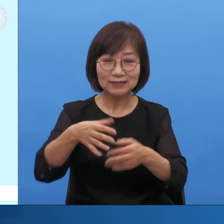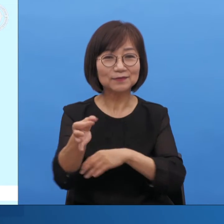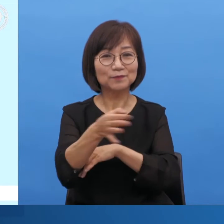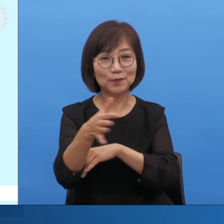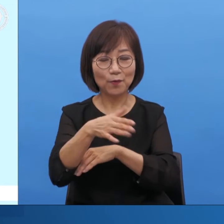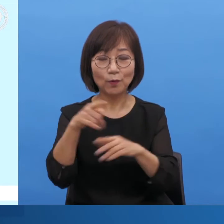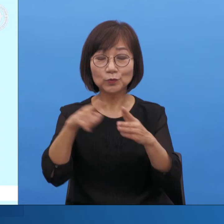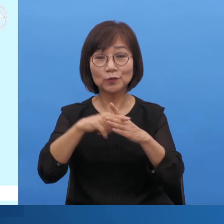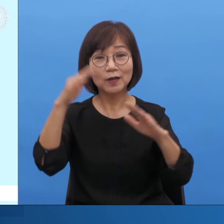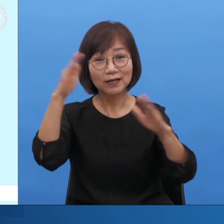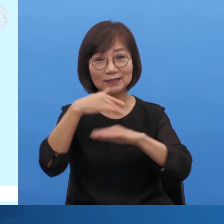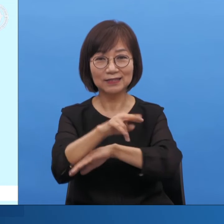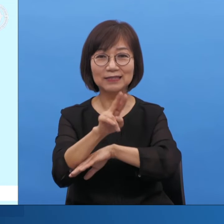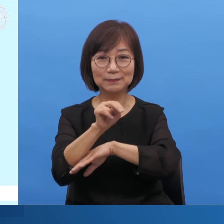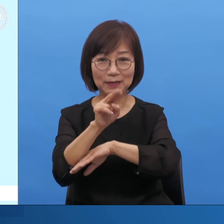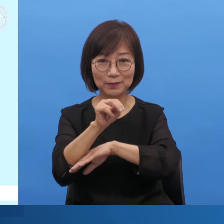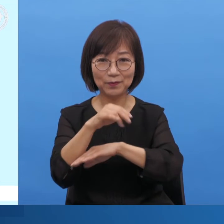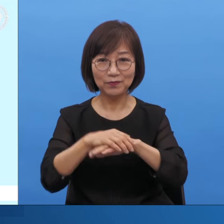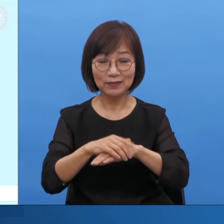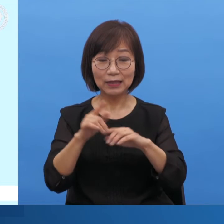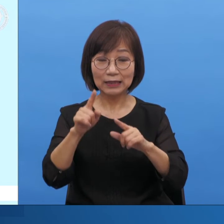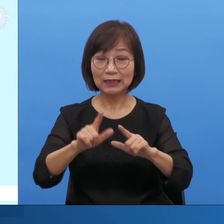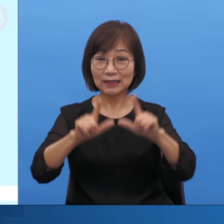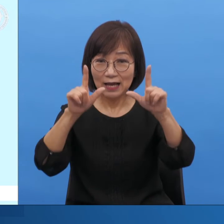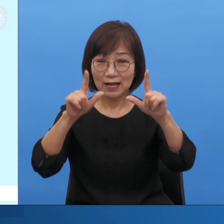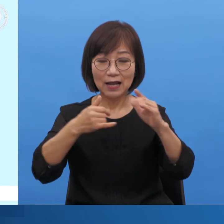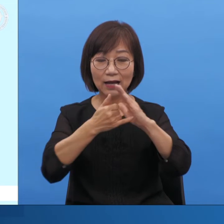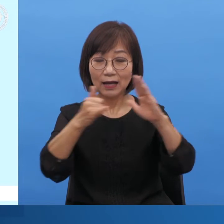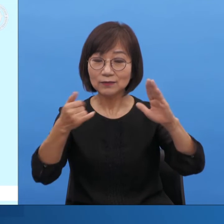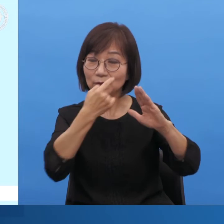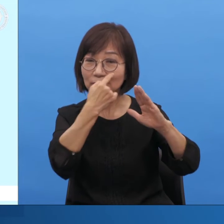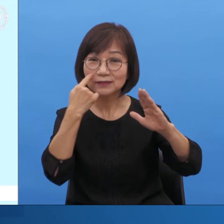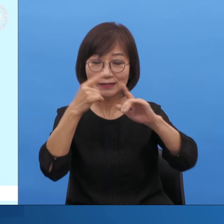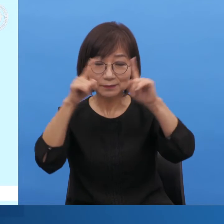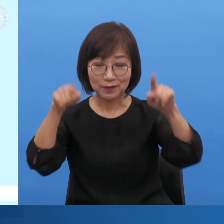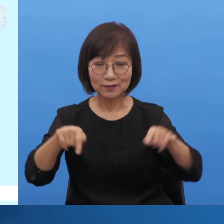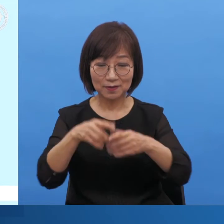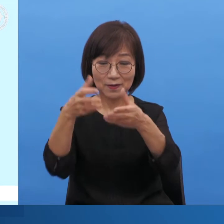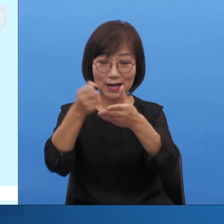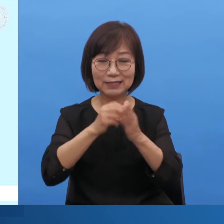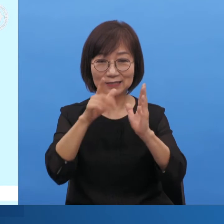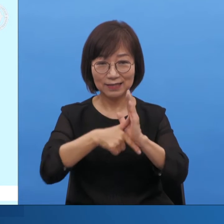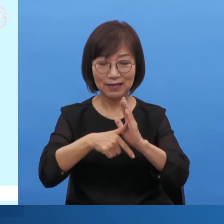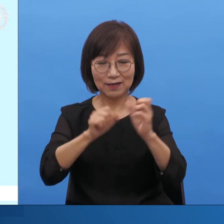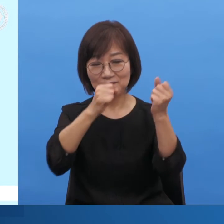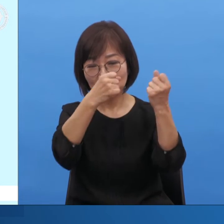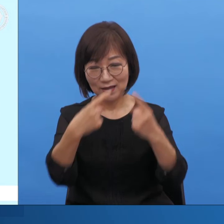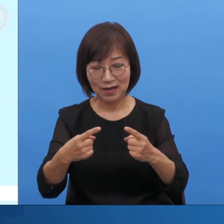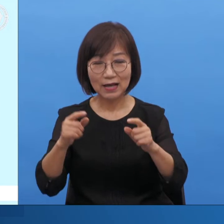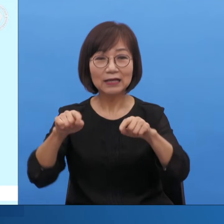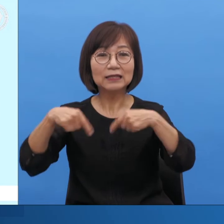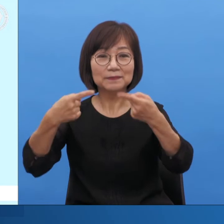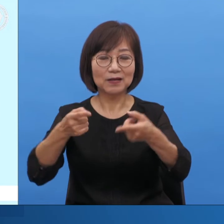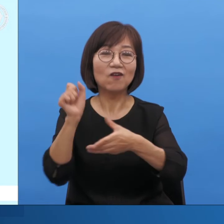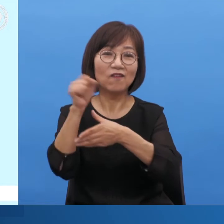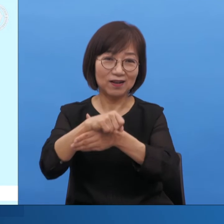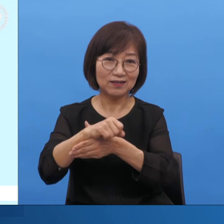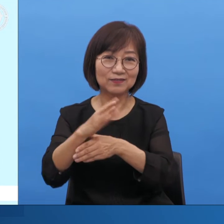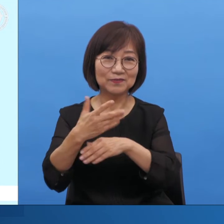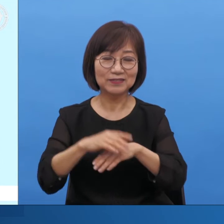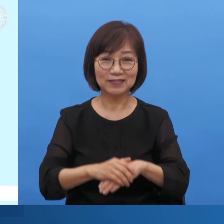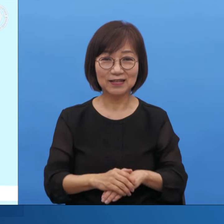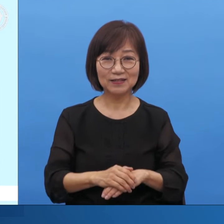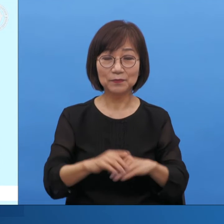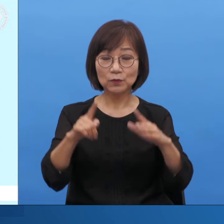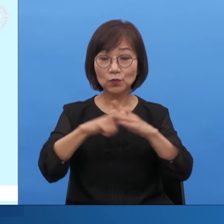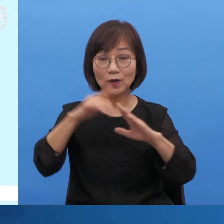원이며 훈련 당일 가족관계 증명서를 지참해야 할인 적용 및 입장이 가능합니다. 단 초등학생은